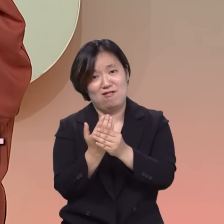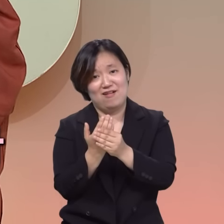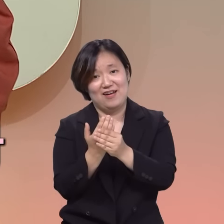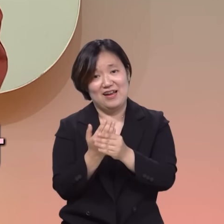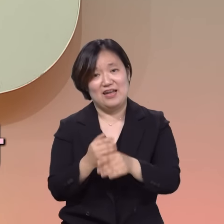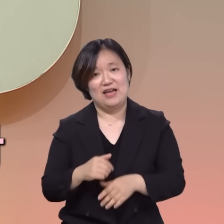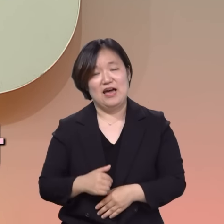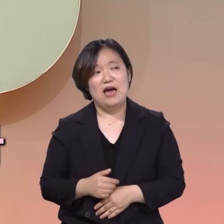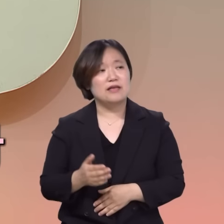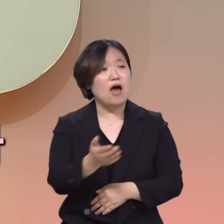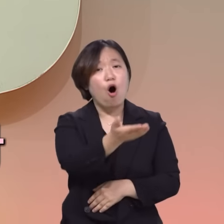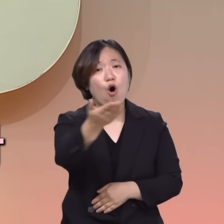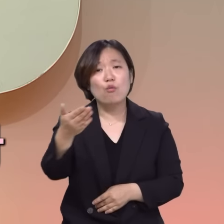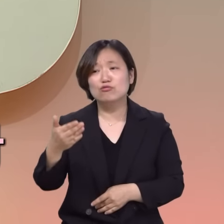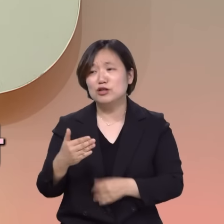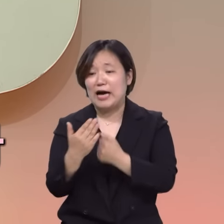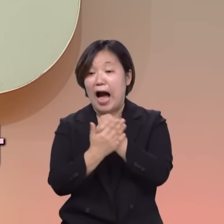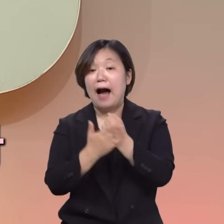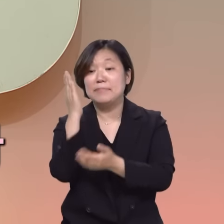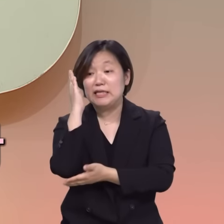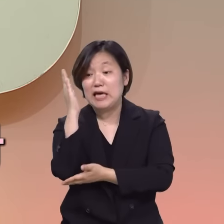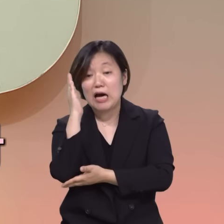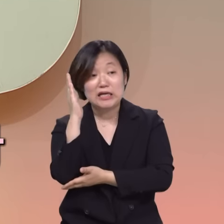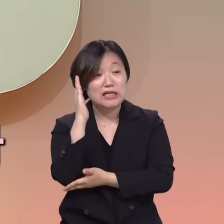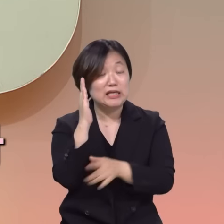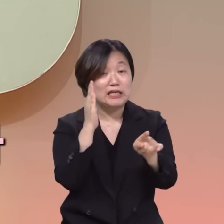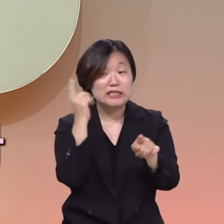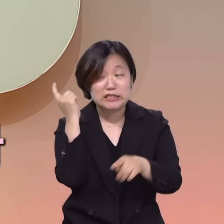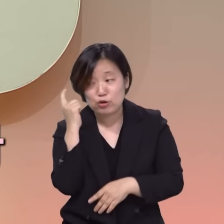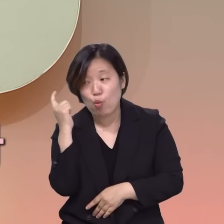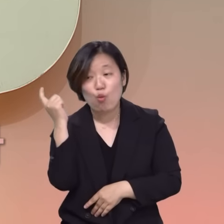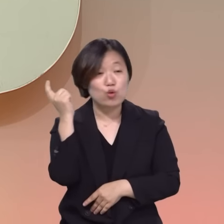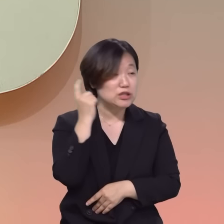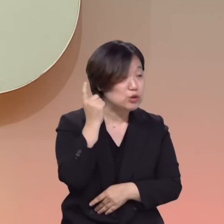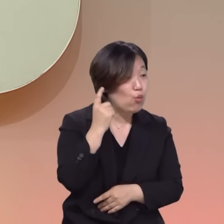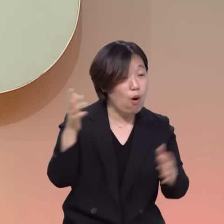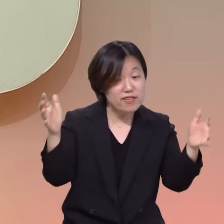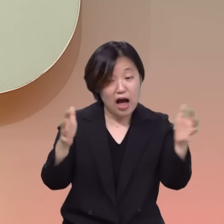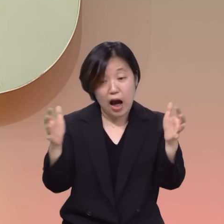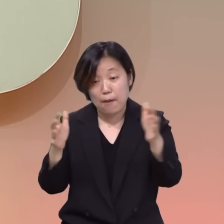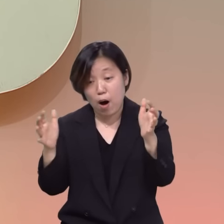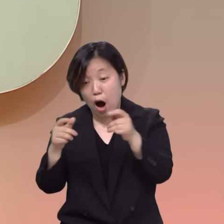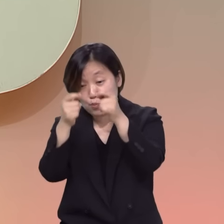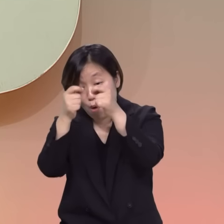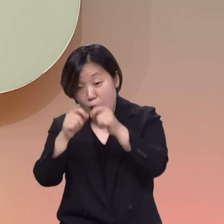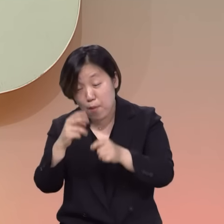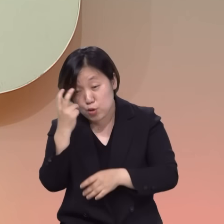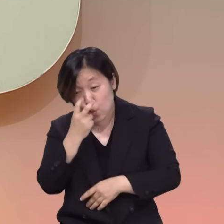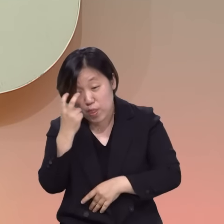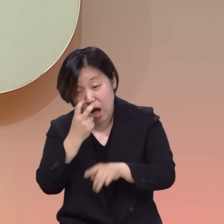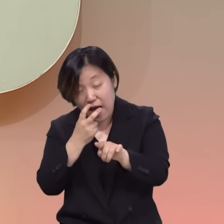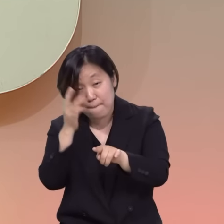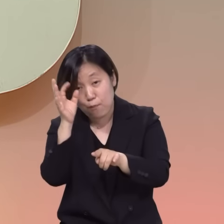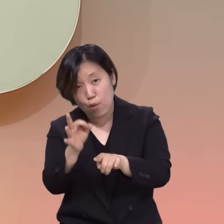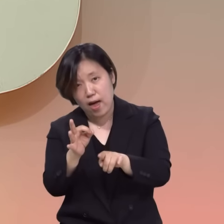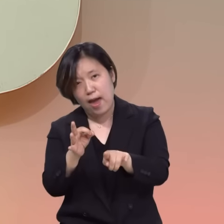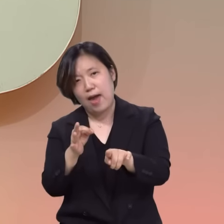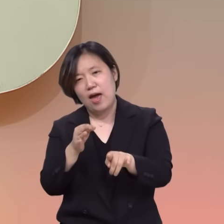가피 이야기를 제가 이렇게 수집하고 살펴보면서이 텅빈 마음 집착없는